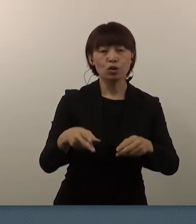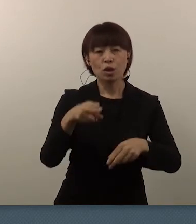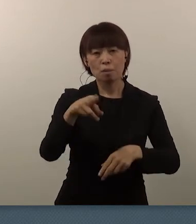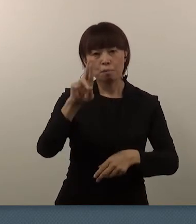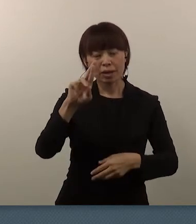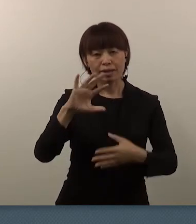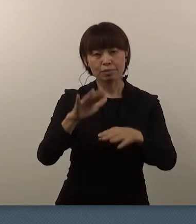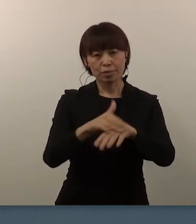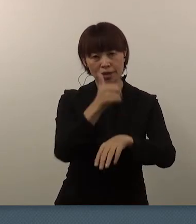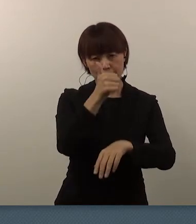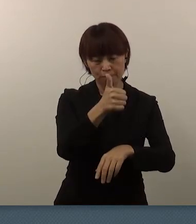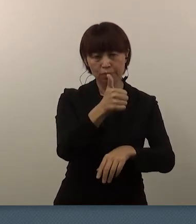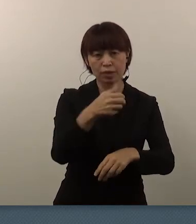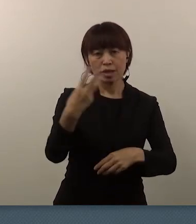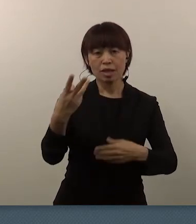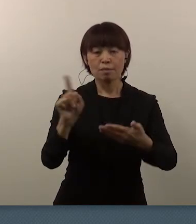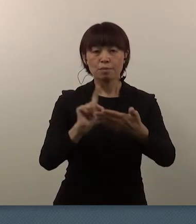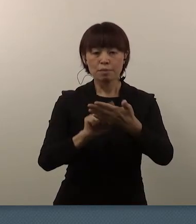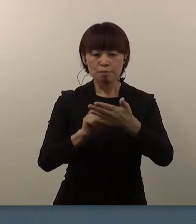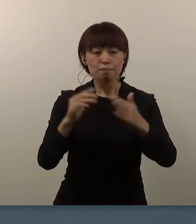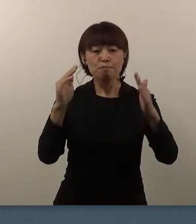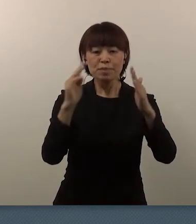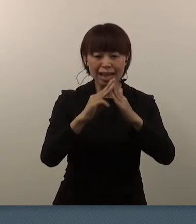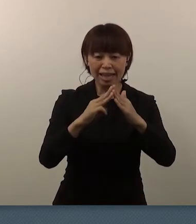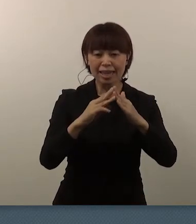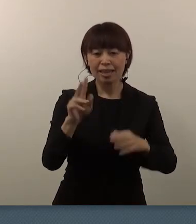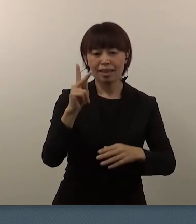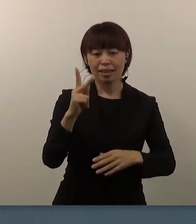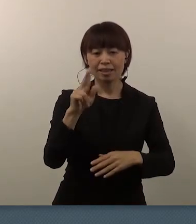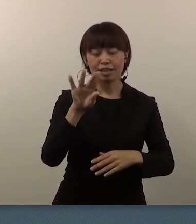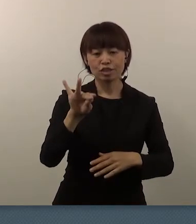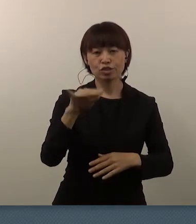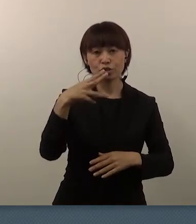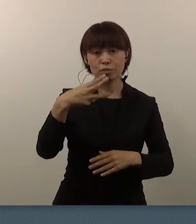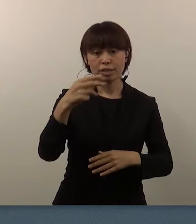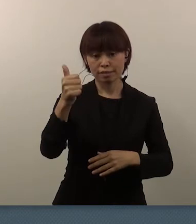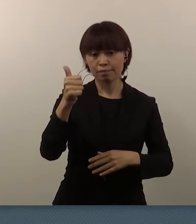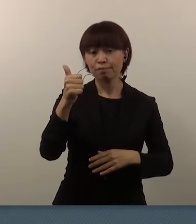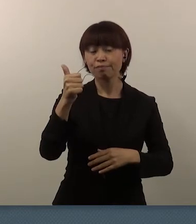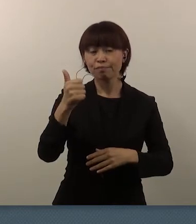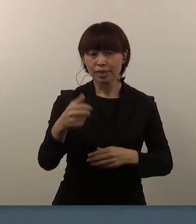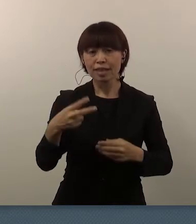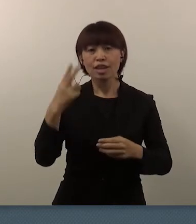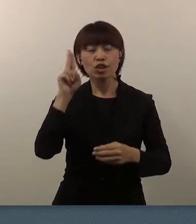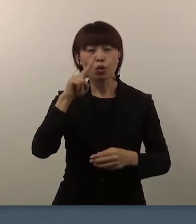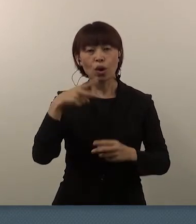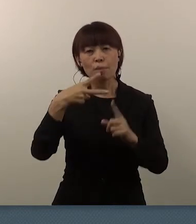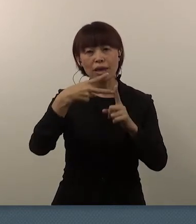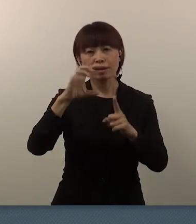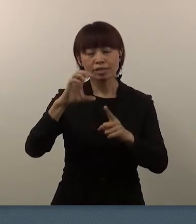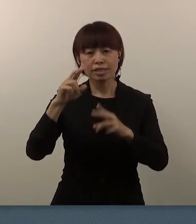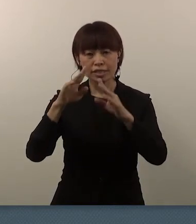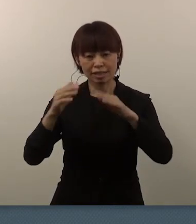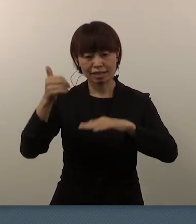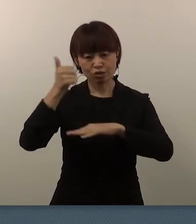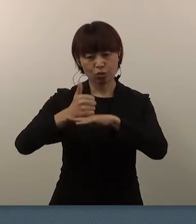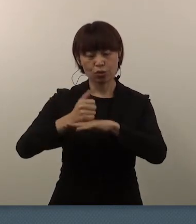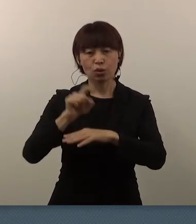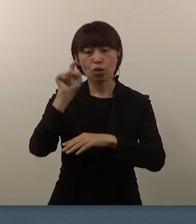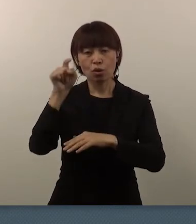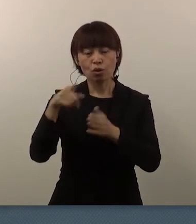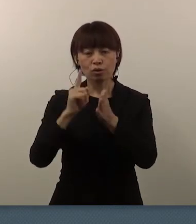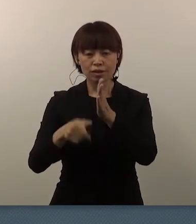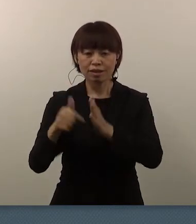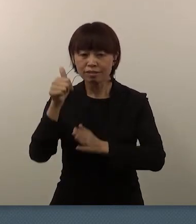さん、横浜 FC 会長奥寺康彦さん、藤沢観光親善